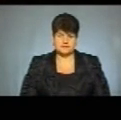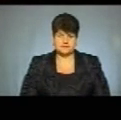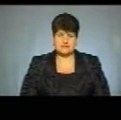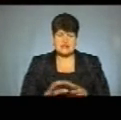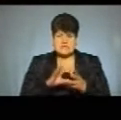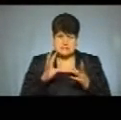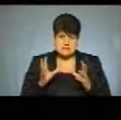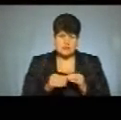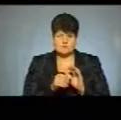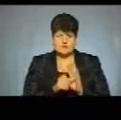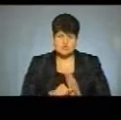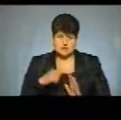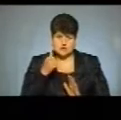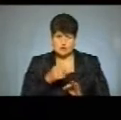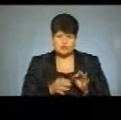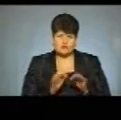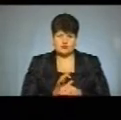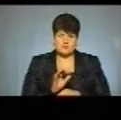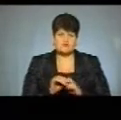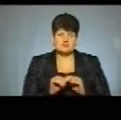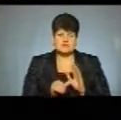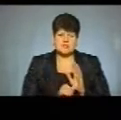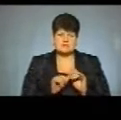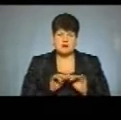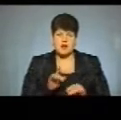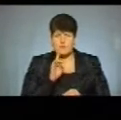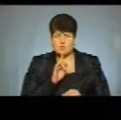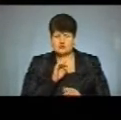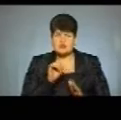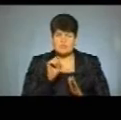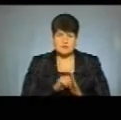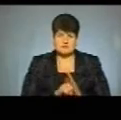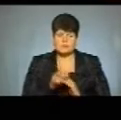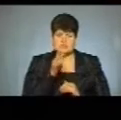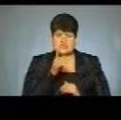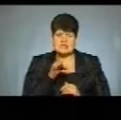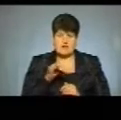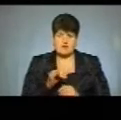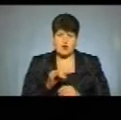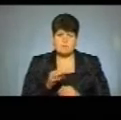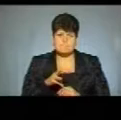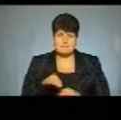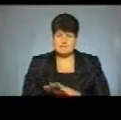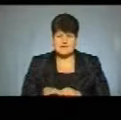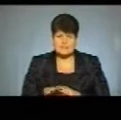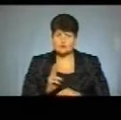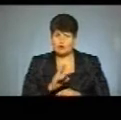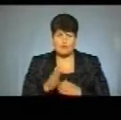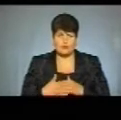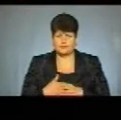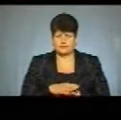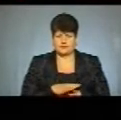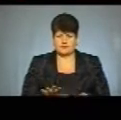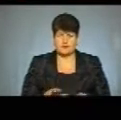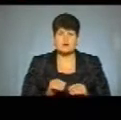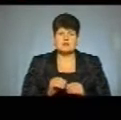Загалом майже за 6 років до суду скерували 16 справ. Але поки що за вбивство під час Євромайдану нікого не покарали. Справу з 2014-го